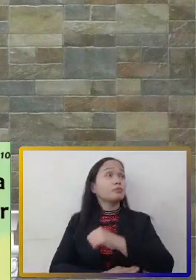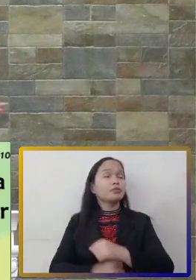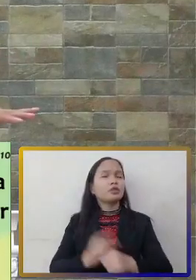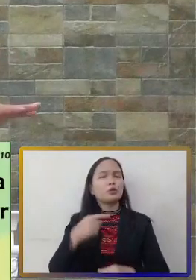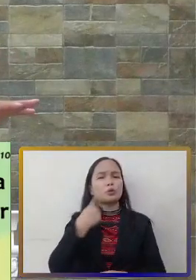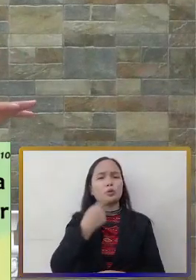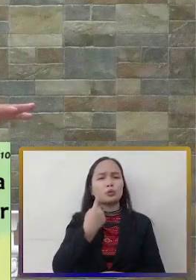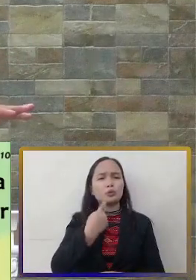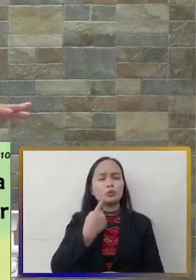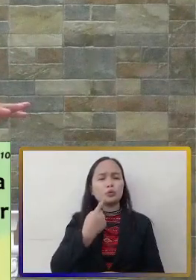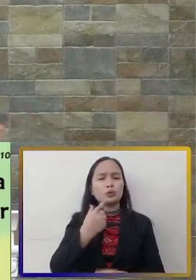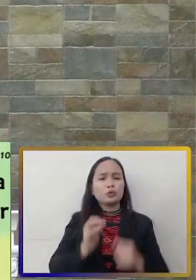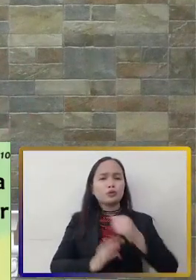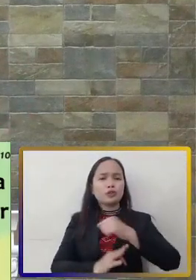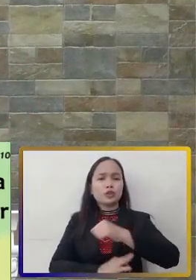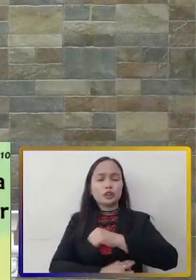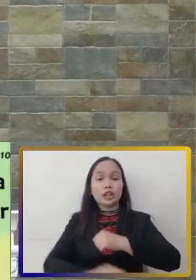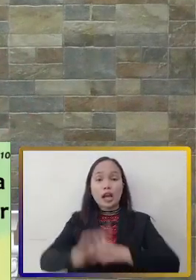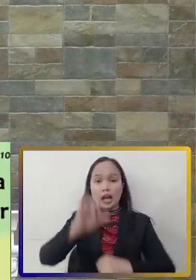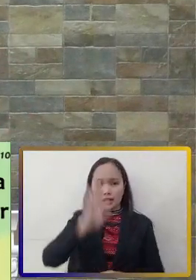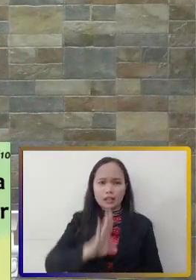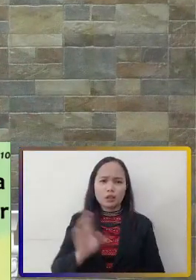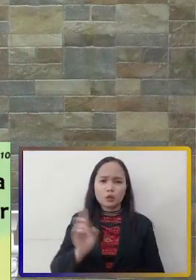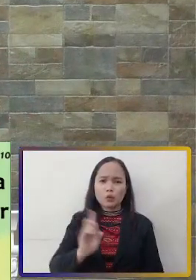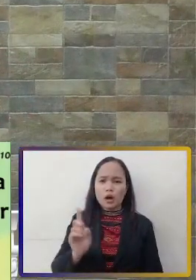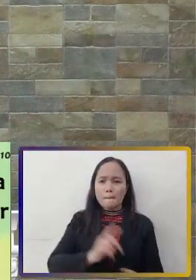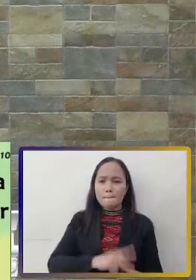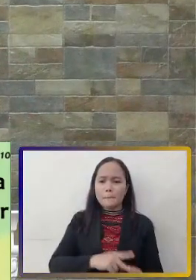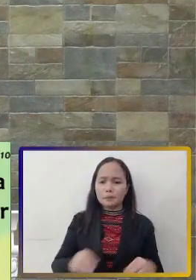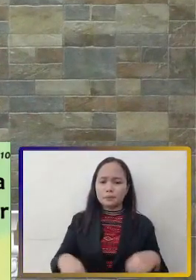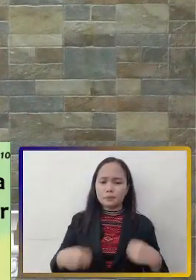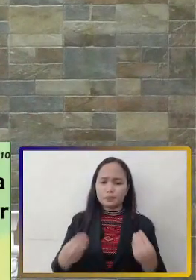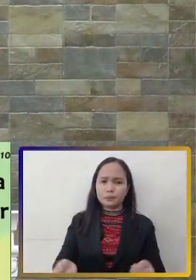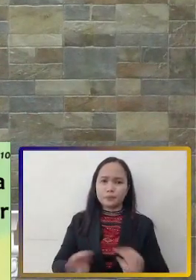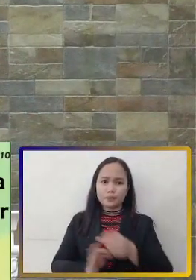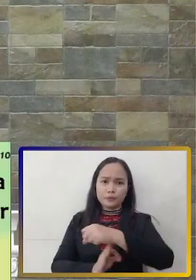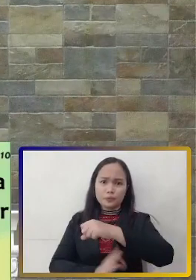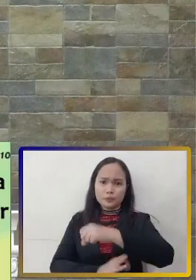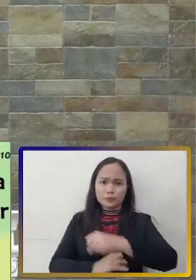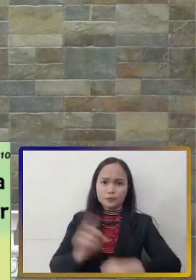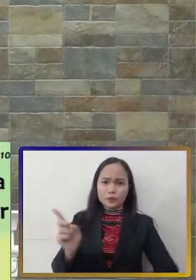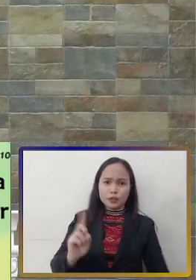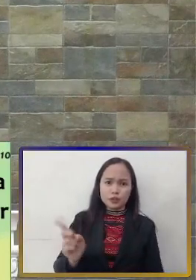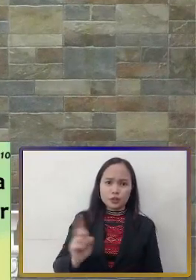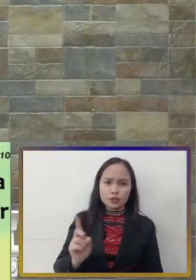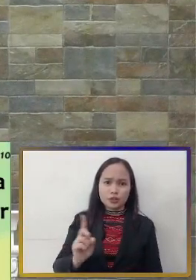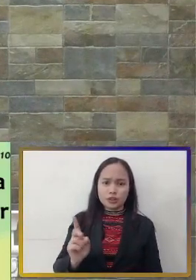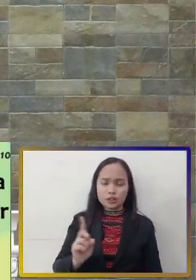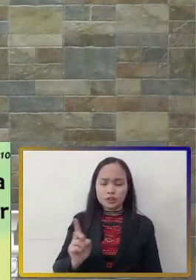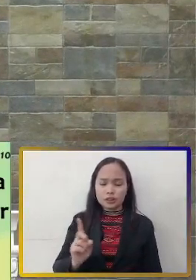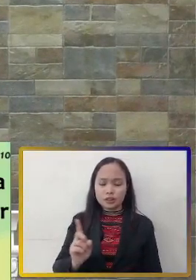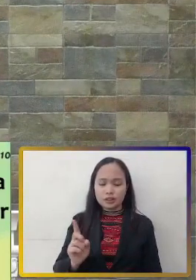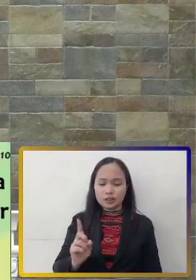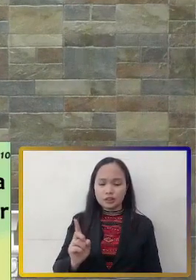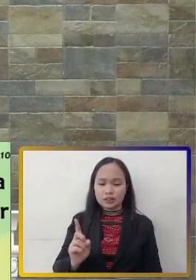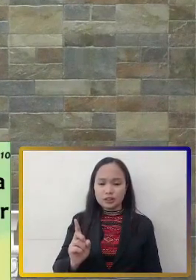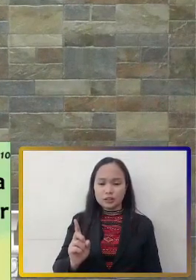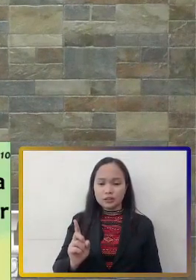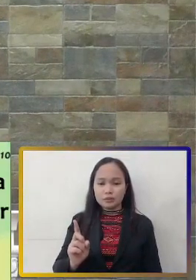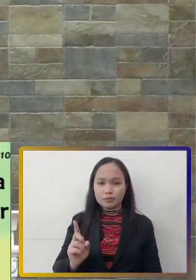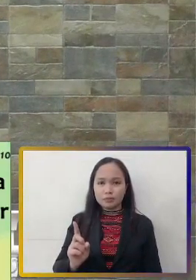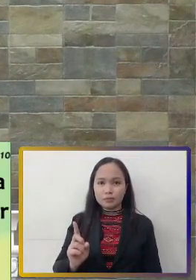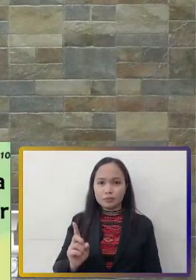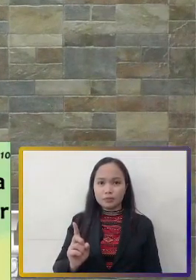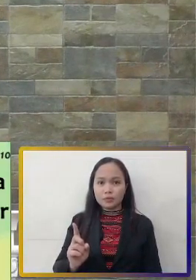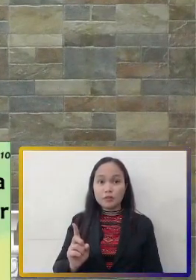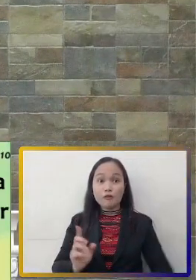kanyang pundasyon. Alright? Ano yung nilay down ni Paul? Para maunawaan po ng lahat. Okay? Ano yung nilay down ni Paul